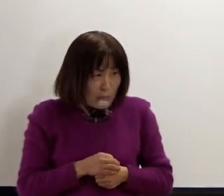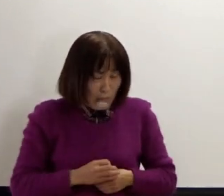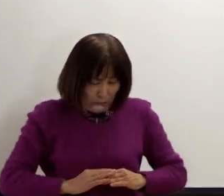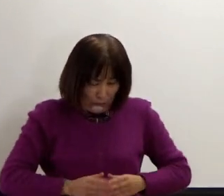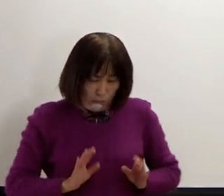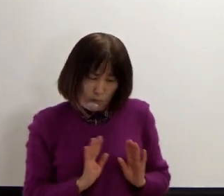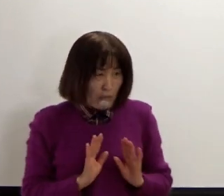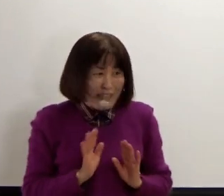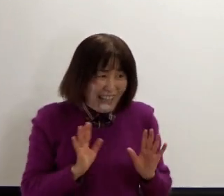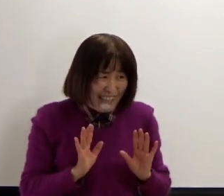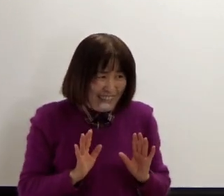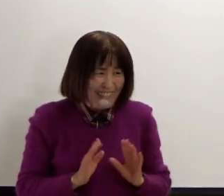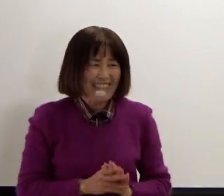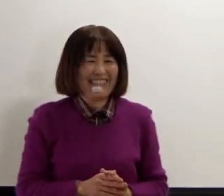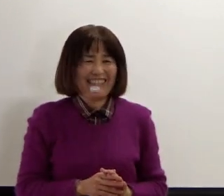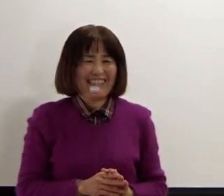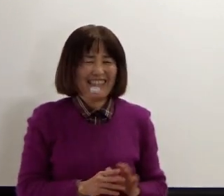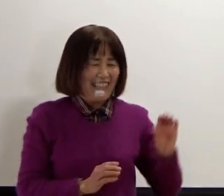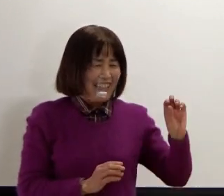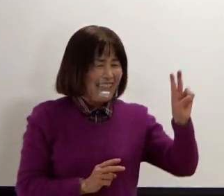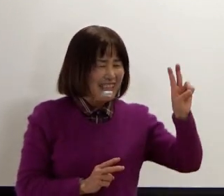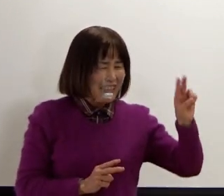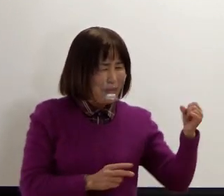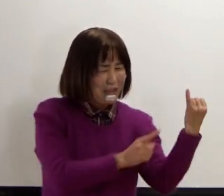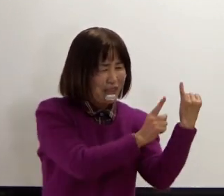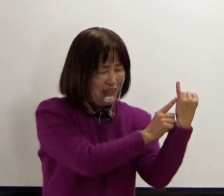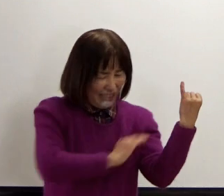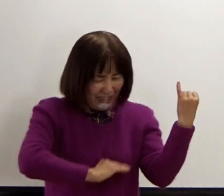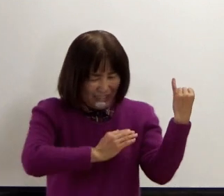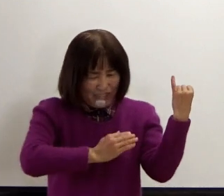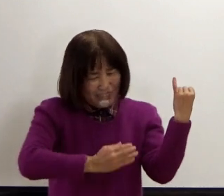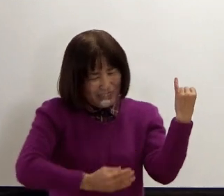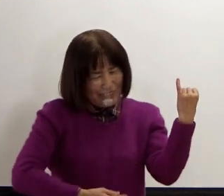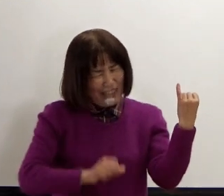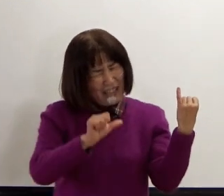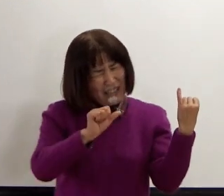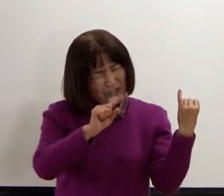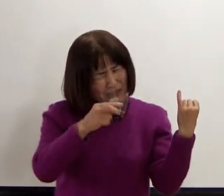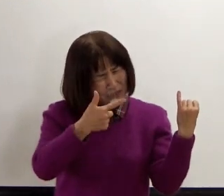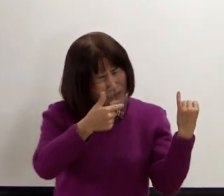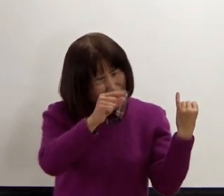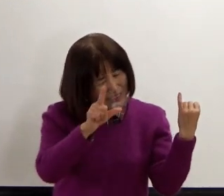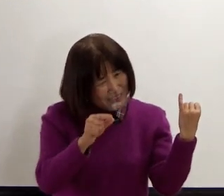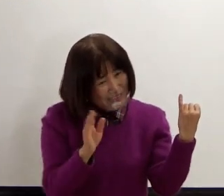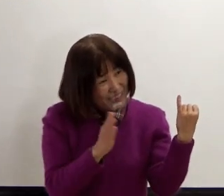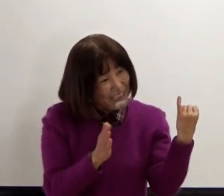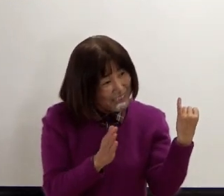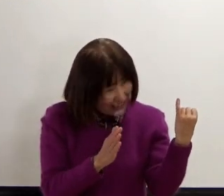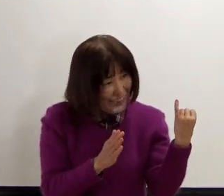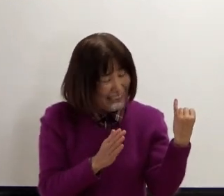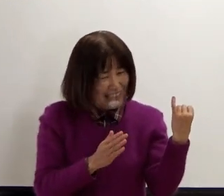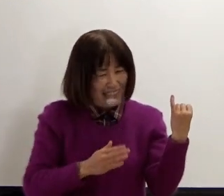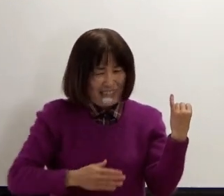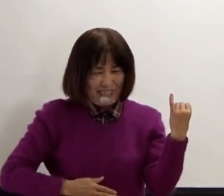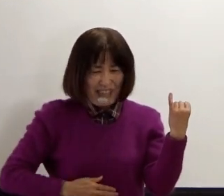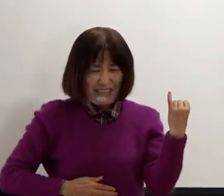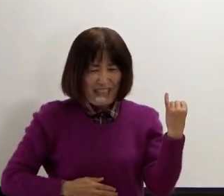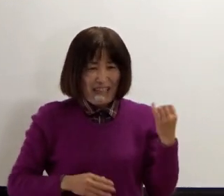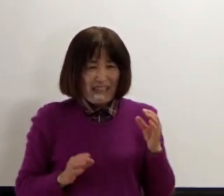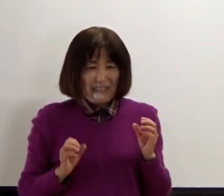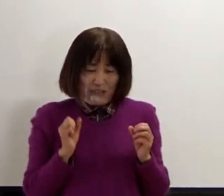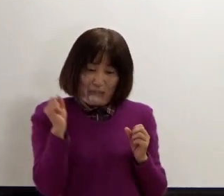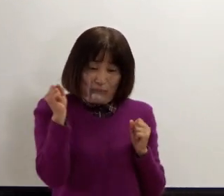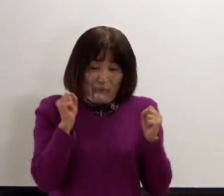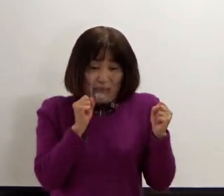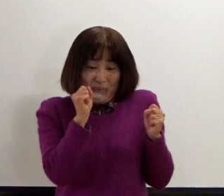マリアが、エリサベトってこう息切って入ってきた時にね、このエリザベトのお腹で赤ちゃん